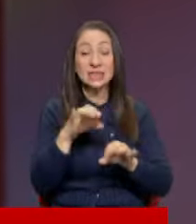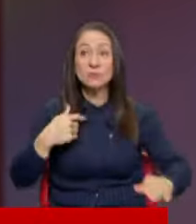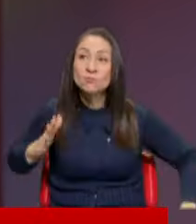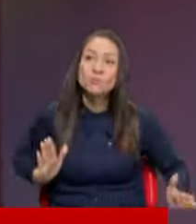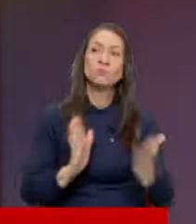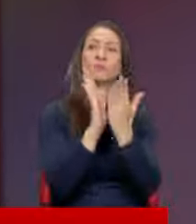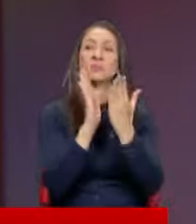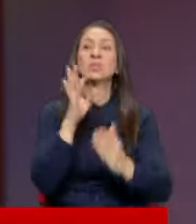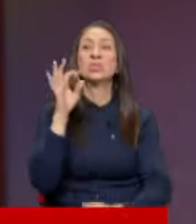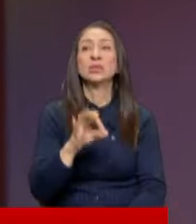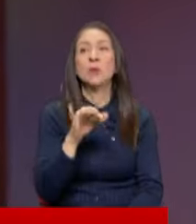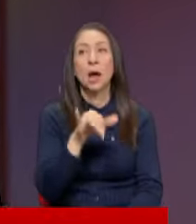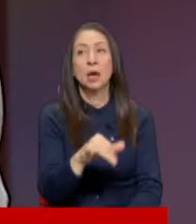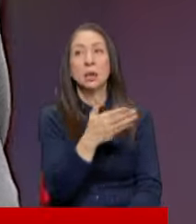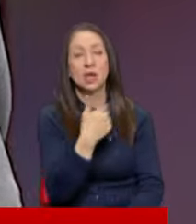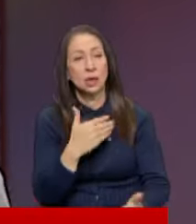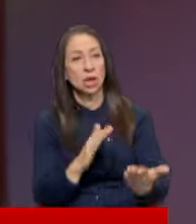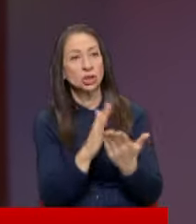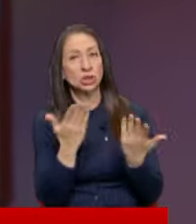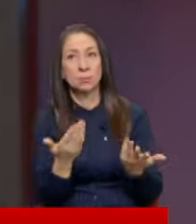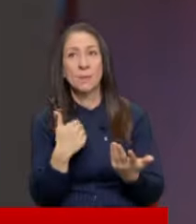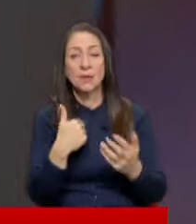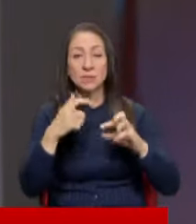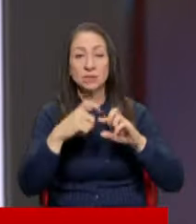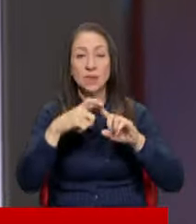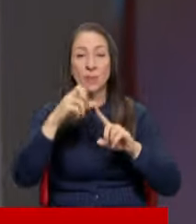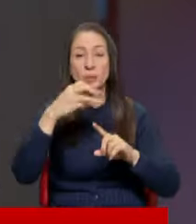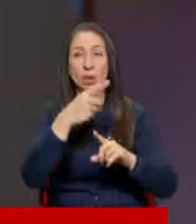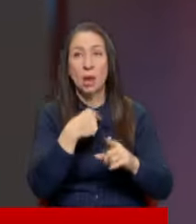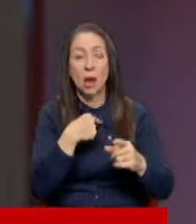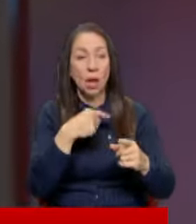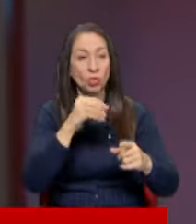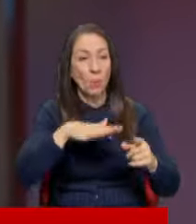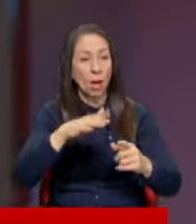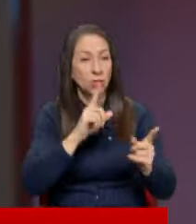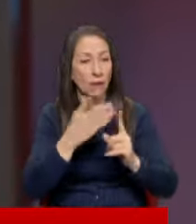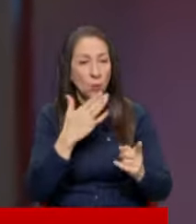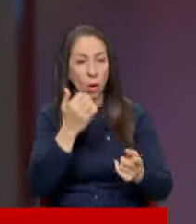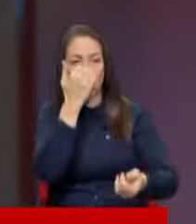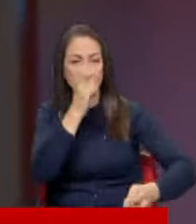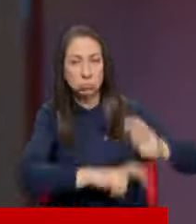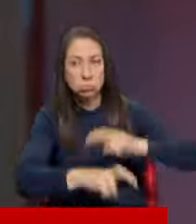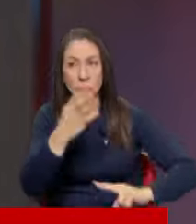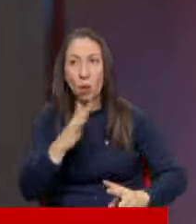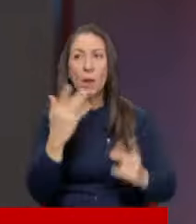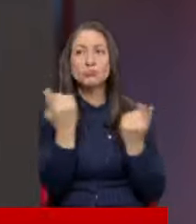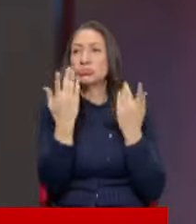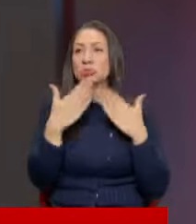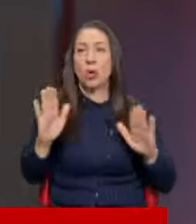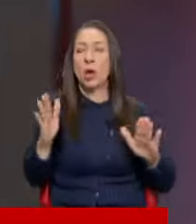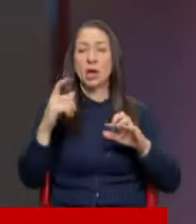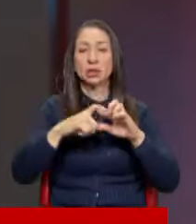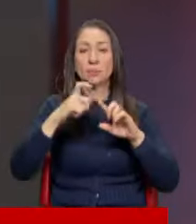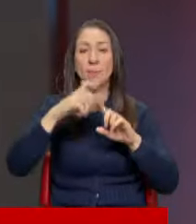İsyan ettim şimdi de aynı şeye isyan ediyorum benim Recep Tayyip Erdoğan'la arazi davam yok kan davam yok Herhangi bir şeyim yok